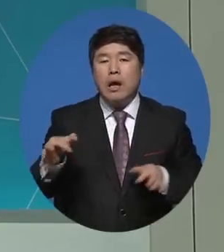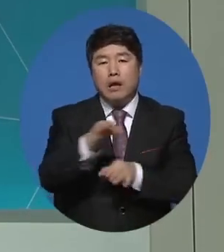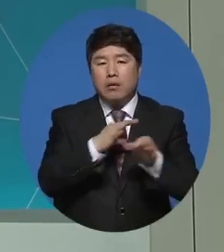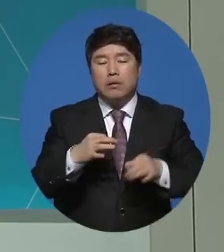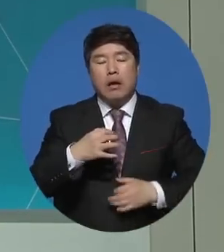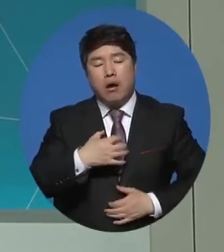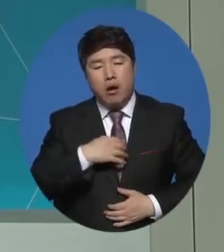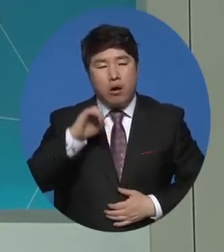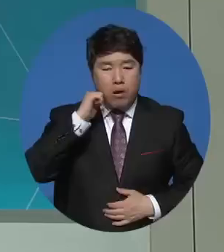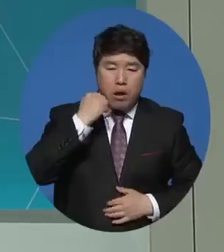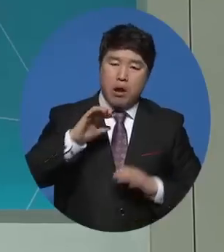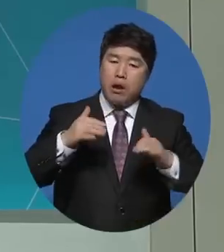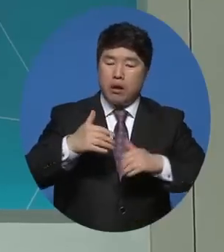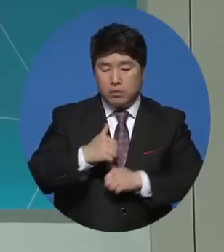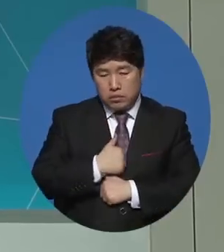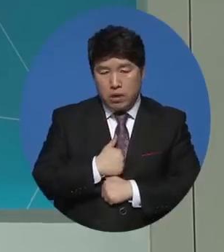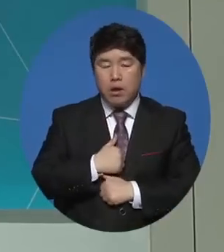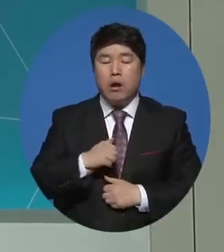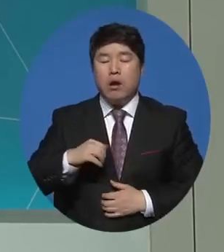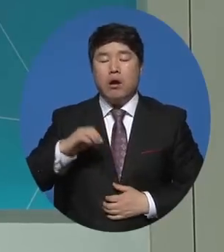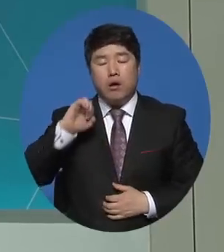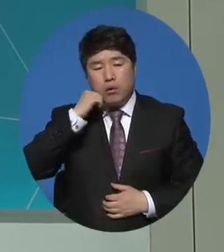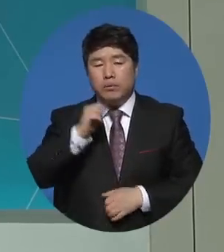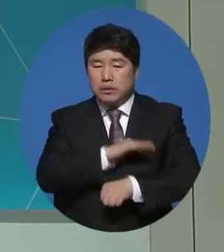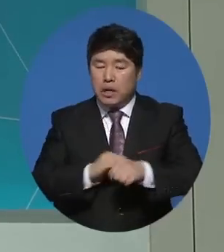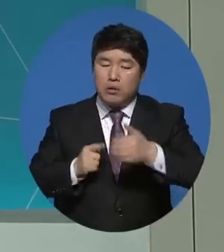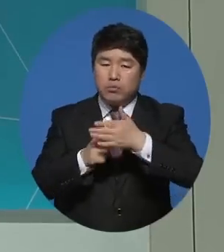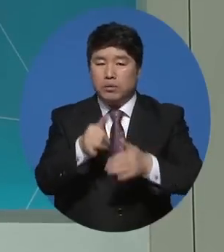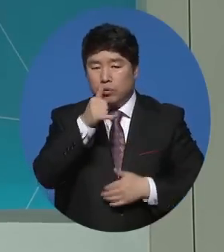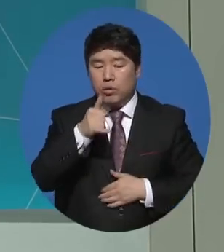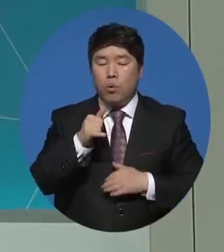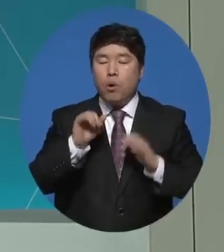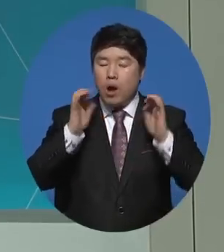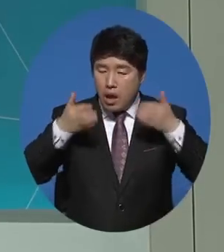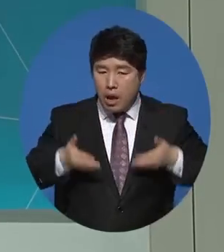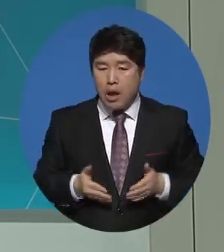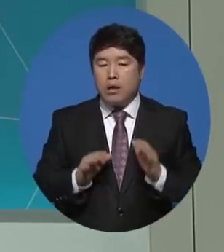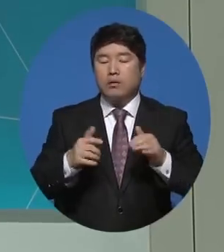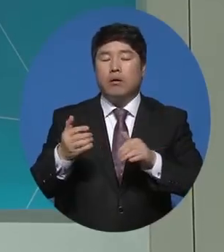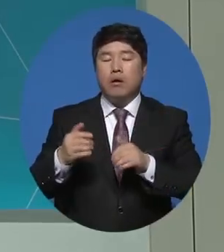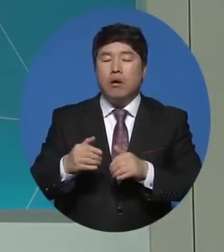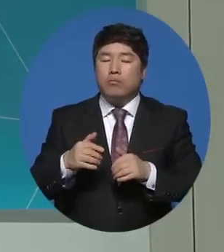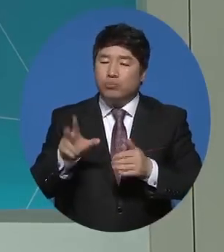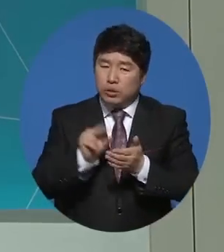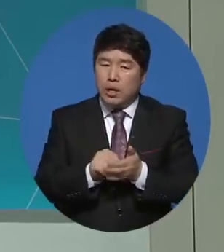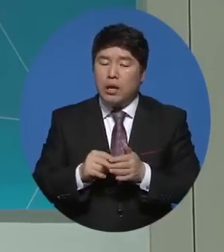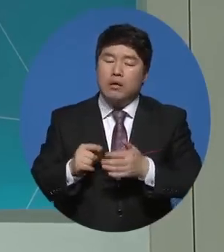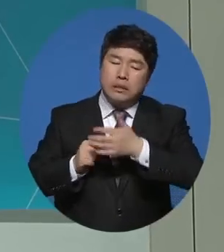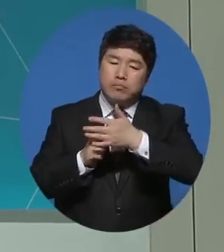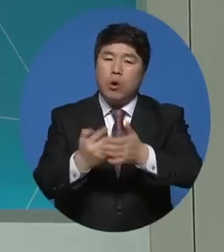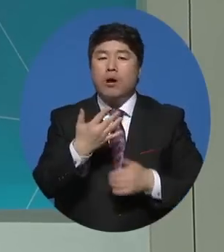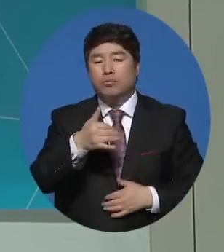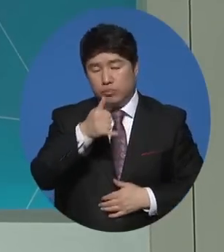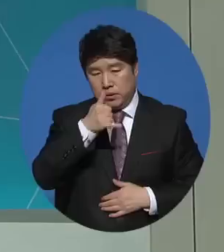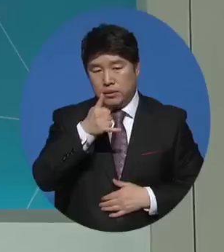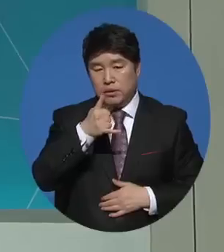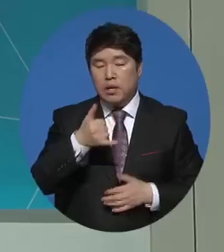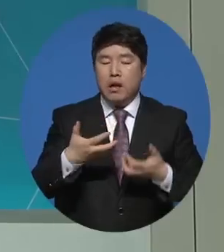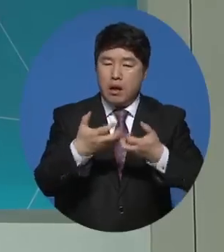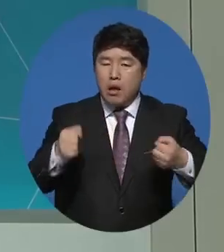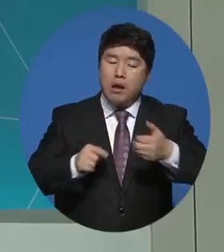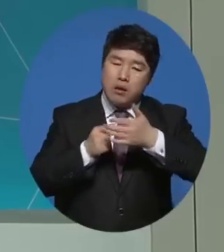안보위기 잘 극복할 수 있고 또 저성장 저출산 양극화 극복할 수 있는 그런 본적인